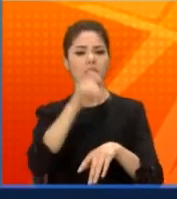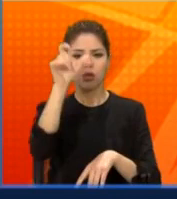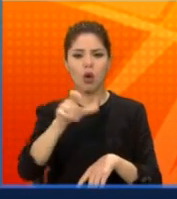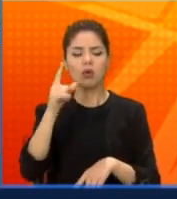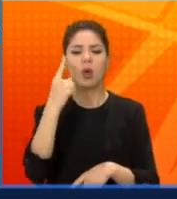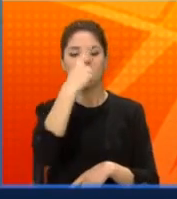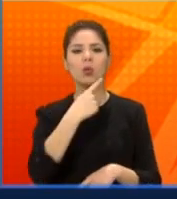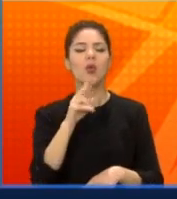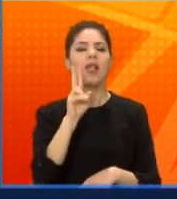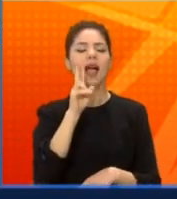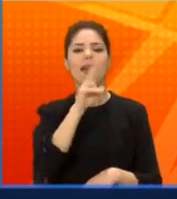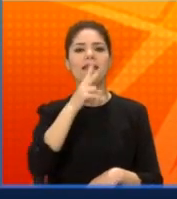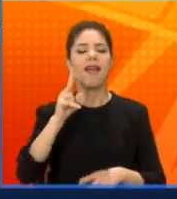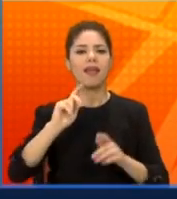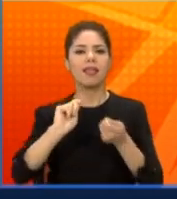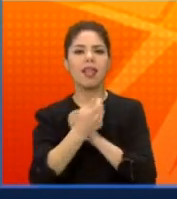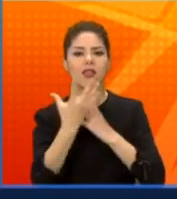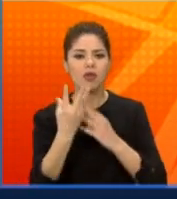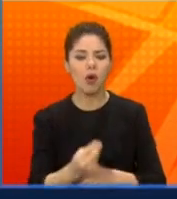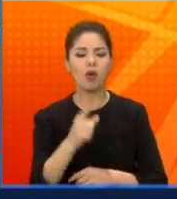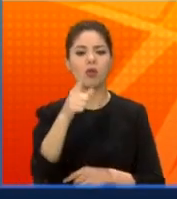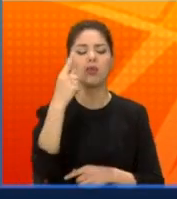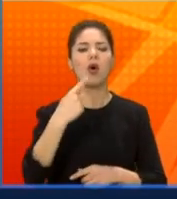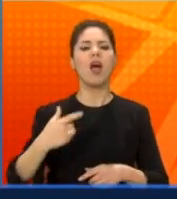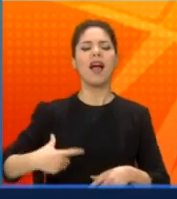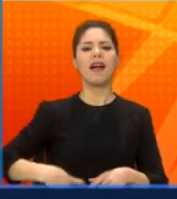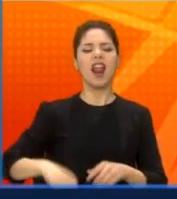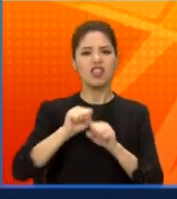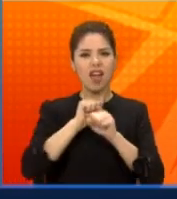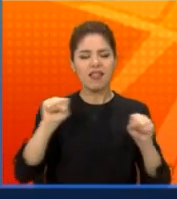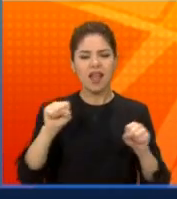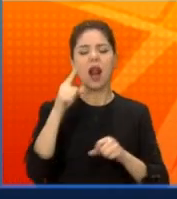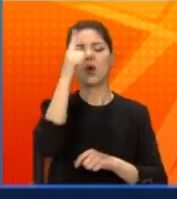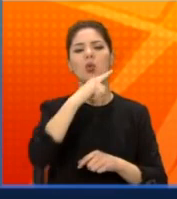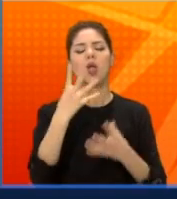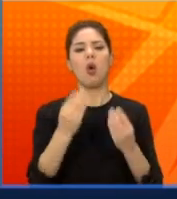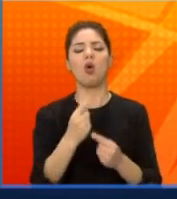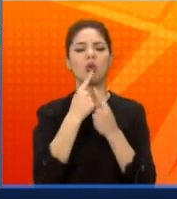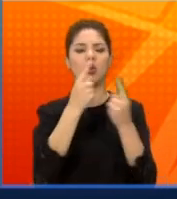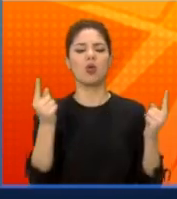değişti. Uzmanlar bu değişime virüsün karaciğere verdiği hasarı neden olduğunu açıkladı.